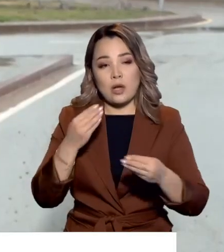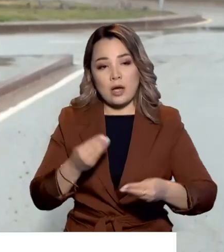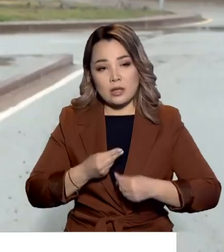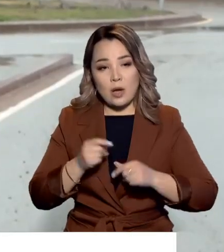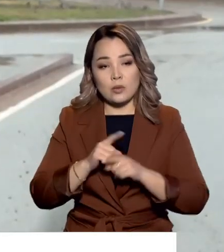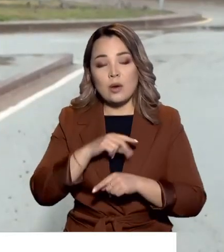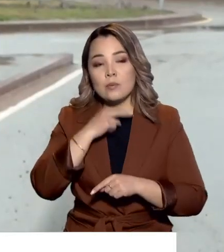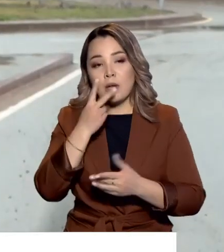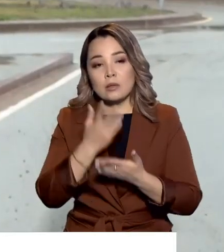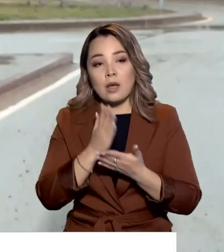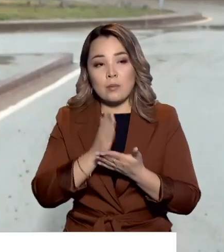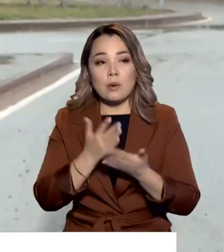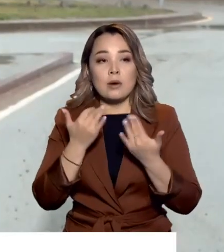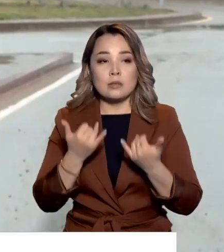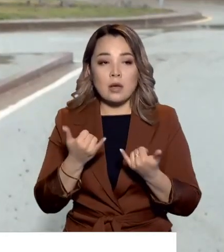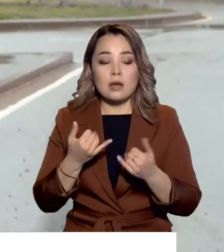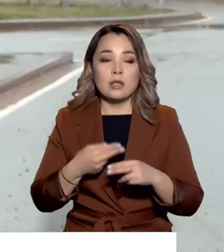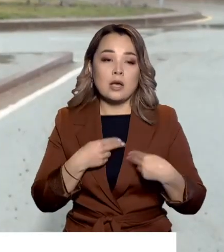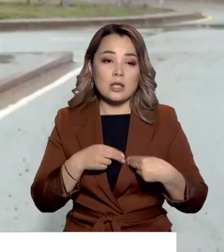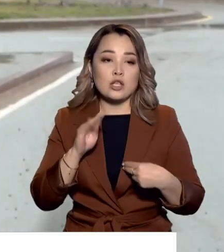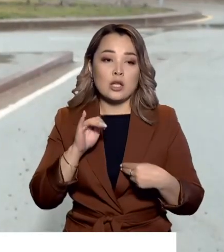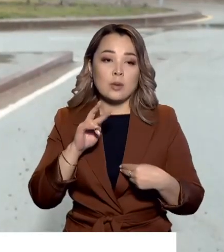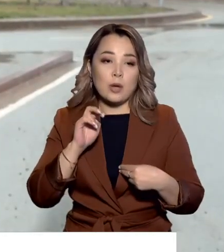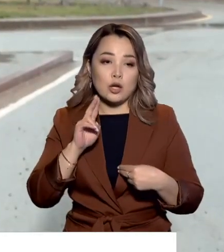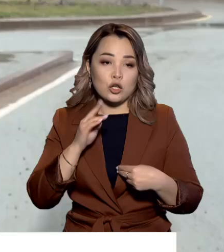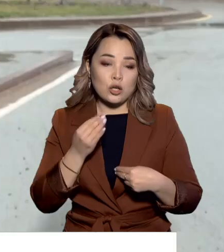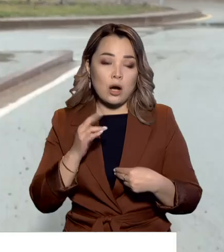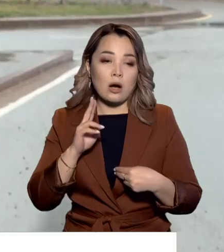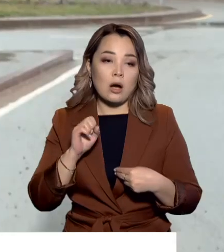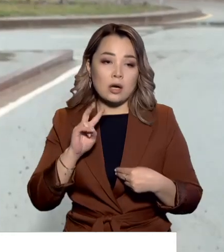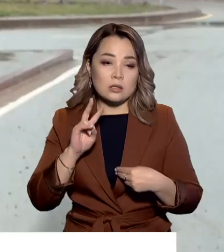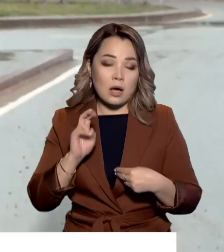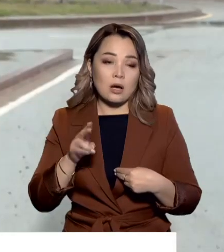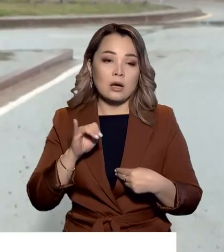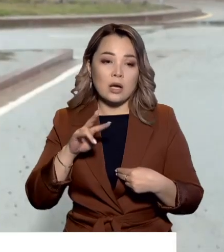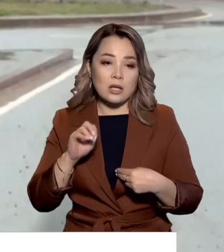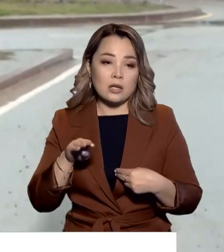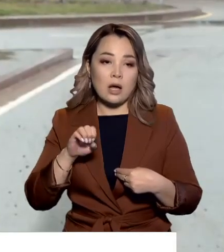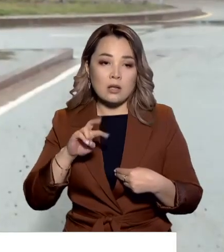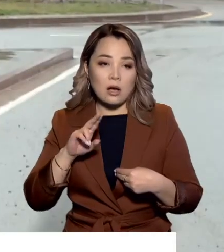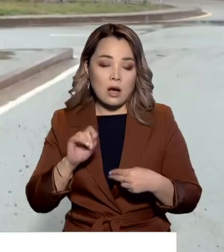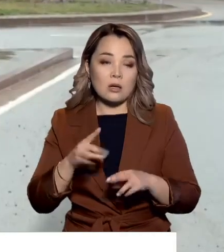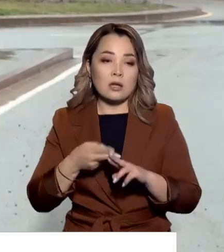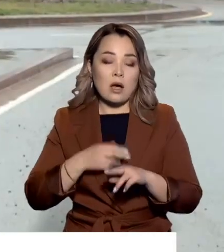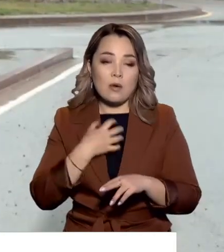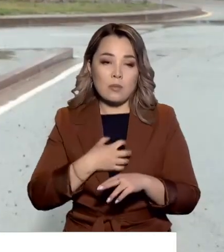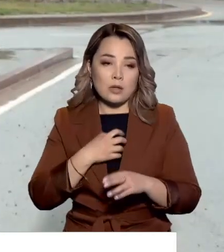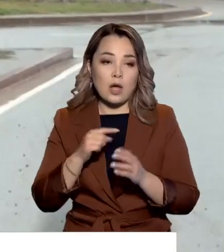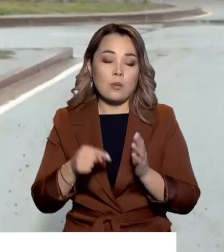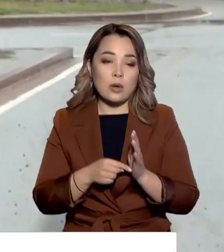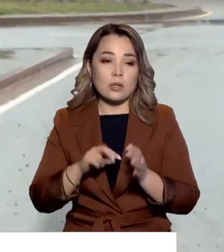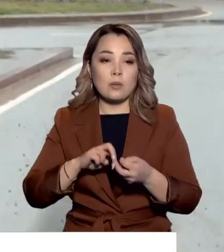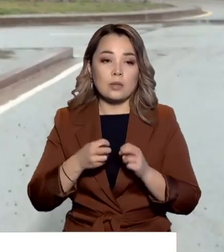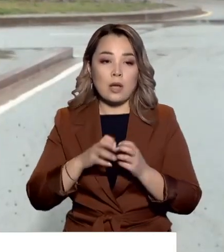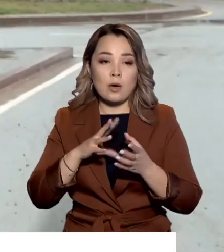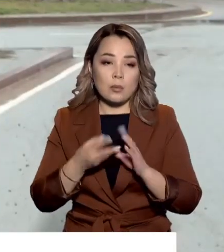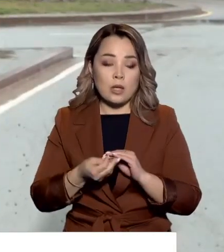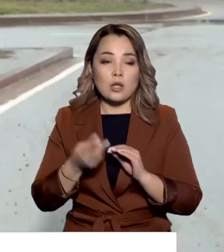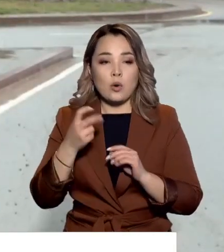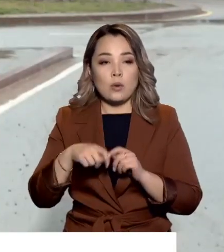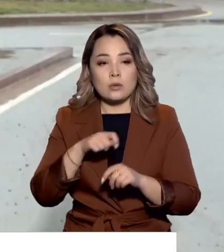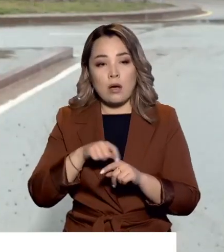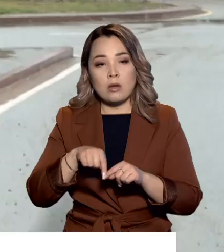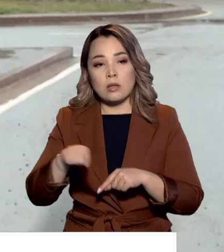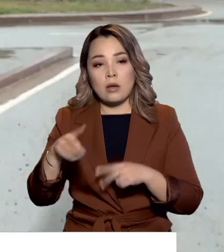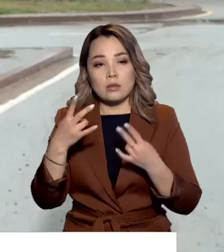шыққаны анық, өйткені енді еңбекші қазақ, іле, талғар аудандарының тұрғындарына маңызды мәселелерін шешу үшін 200 шақырымды